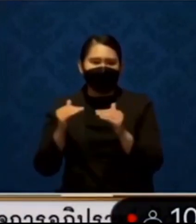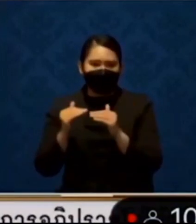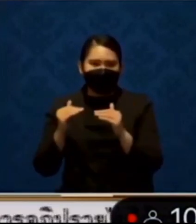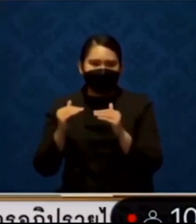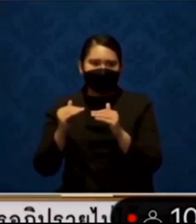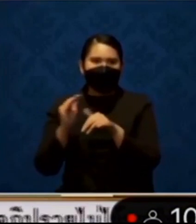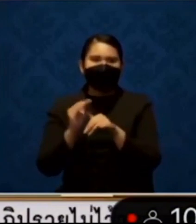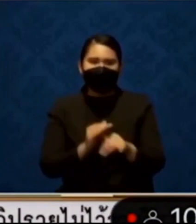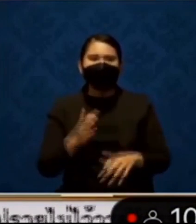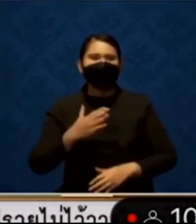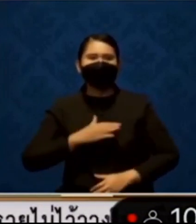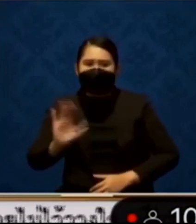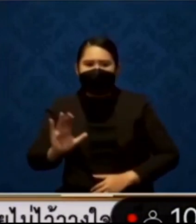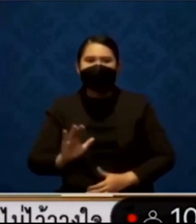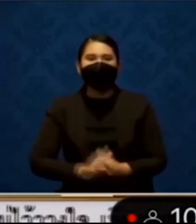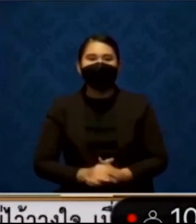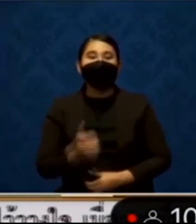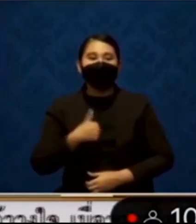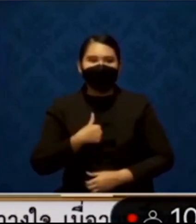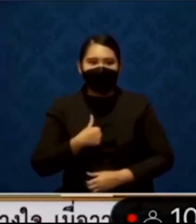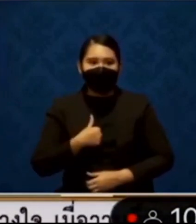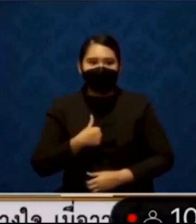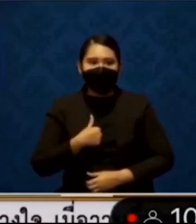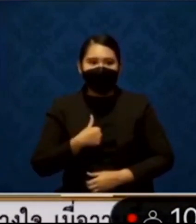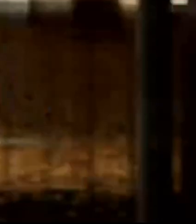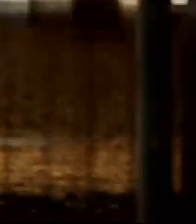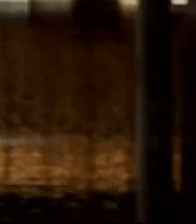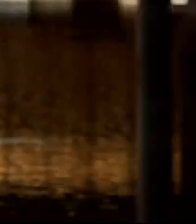มแค่นั้นเองนะครับตัวผมครอบครัวผม